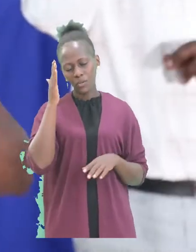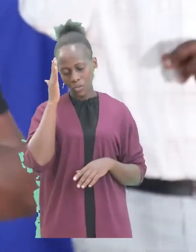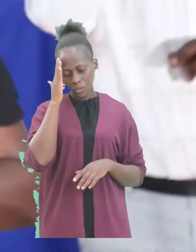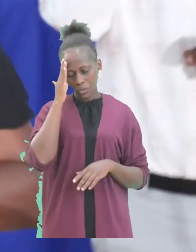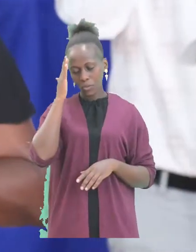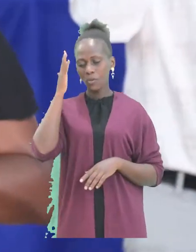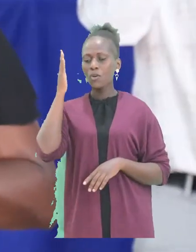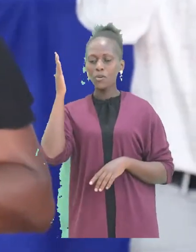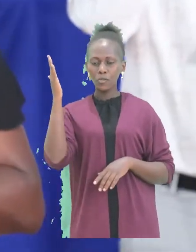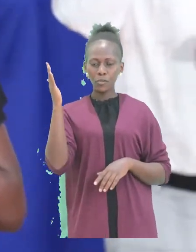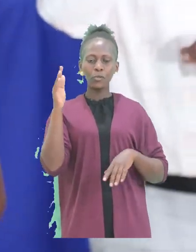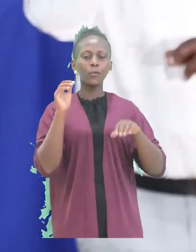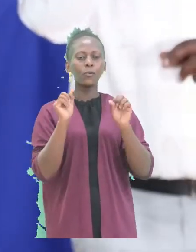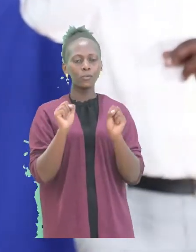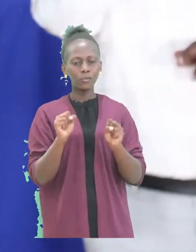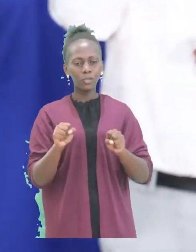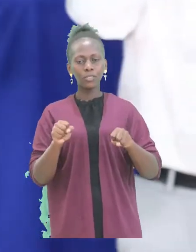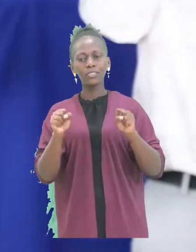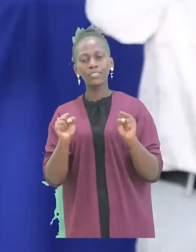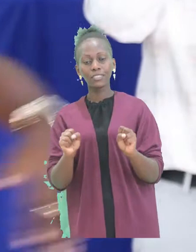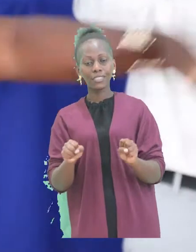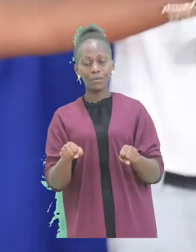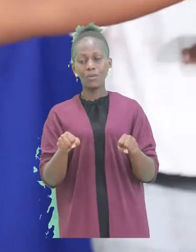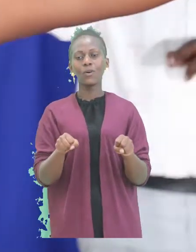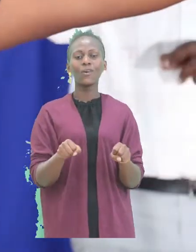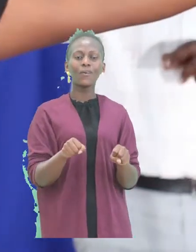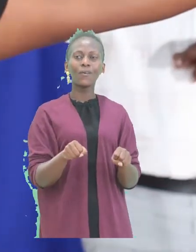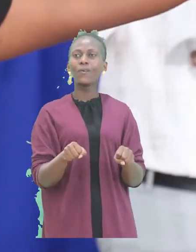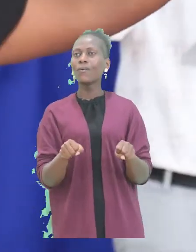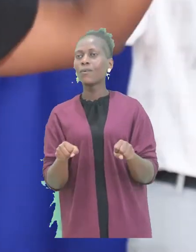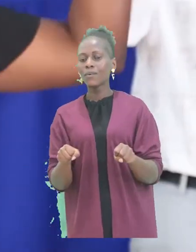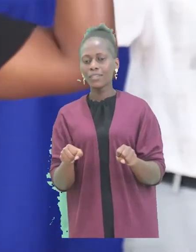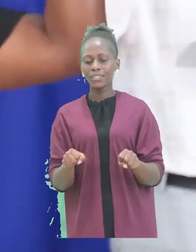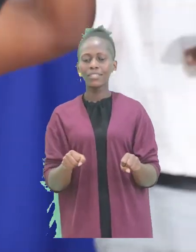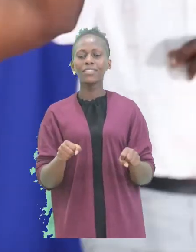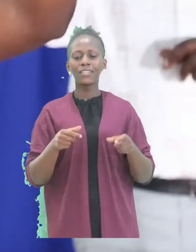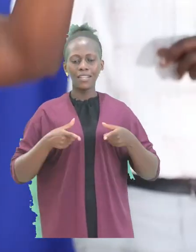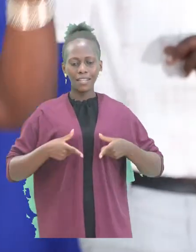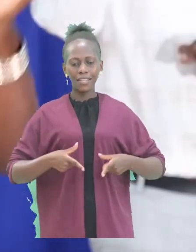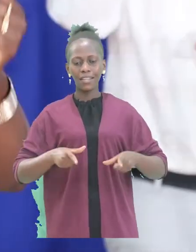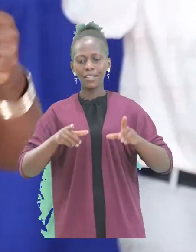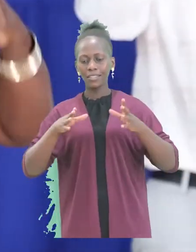naijulikane, wewe waweza. Naijulikane,